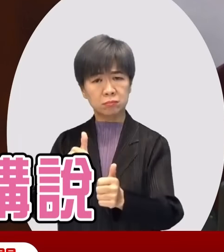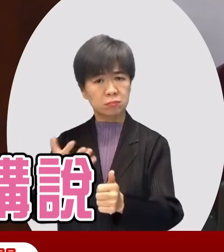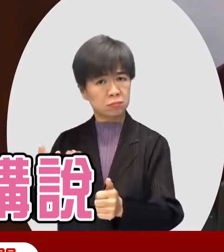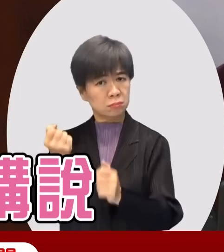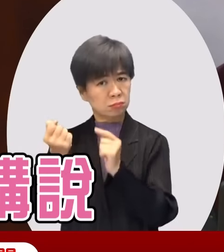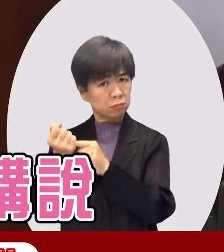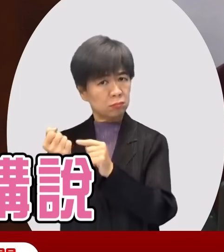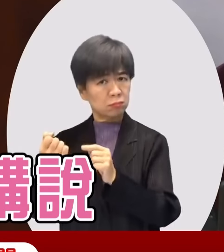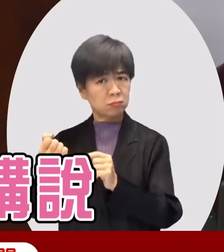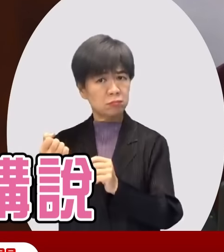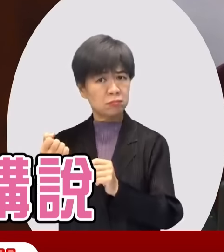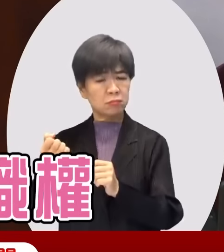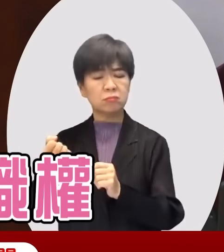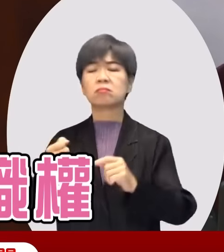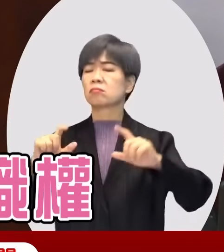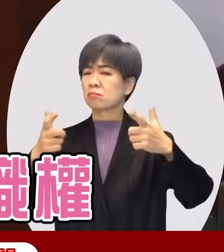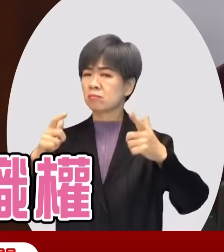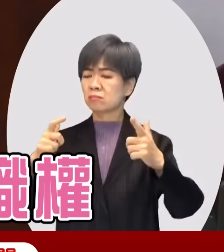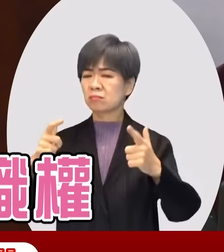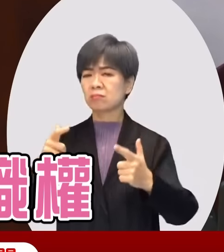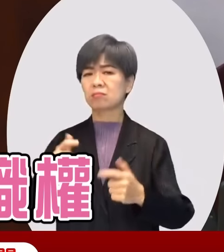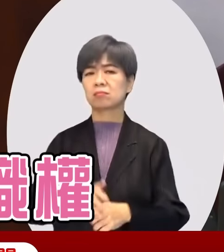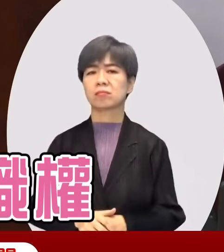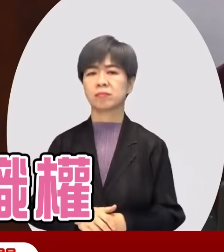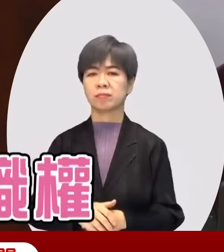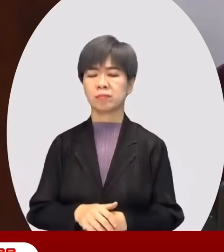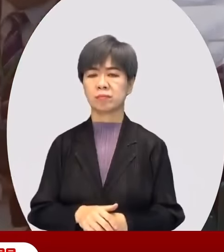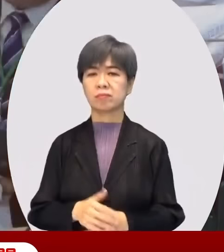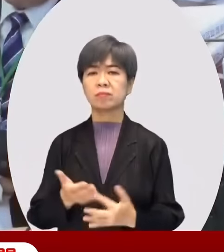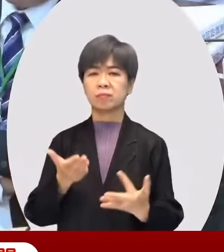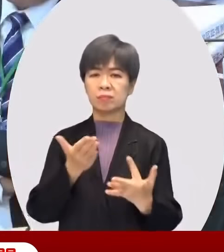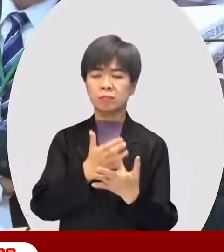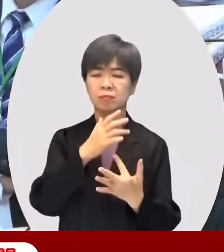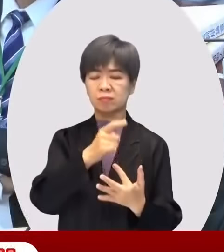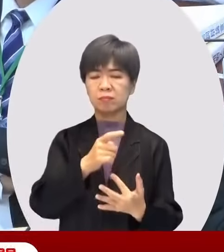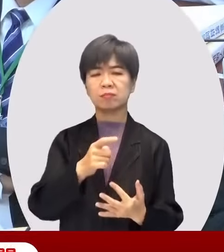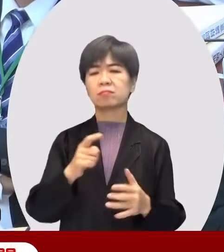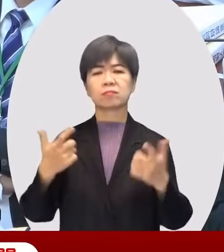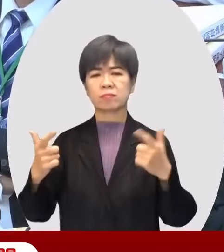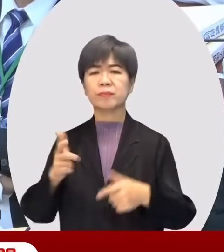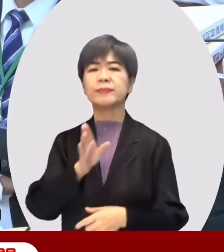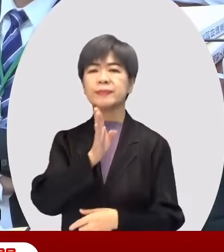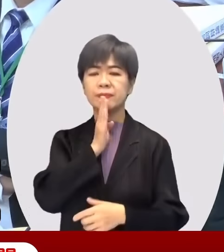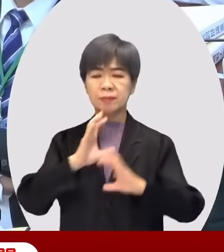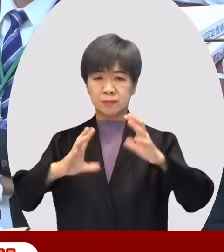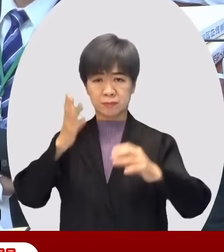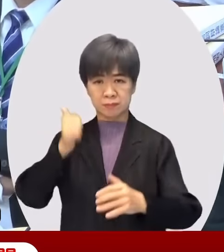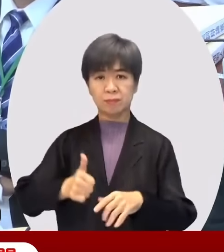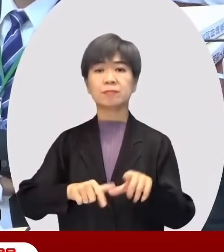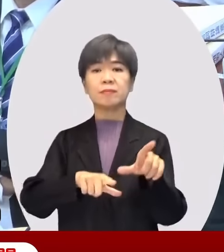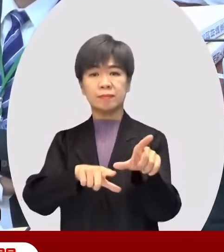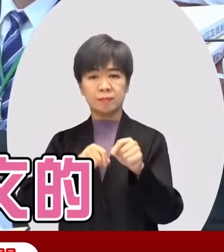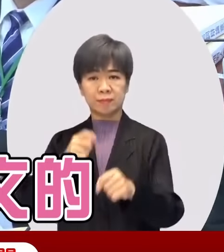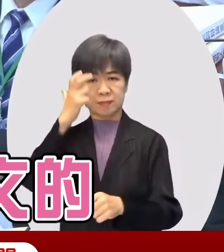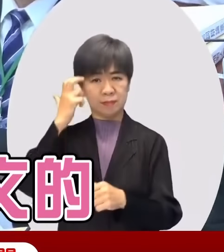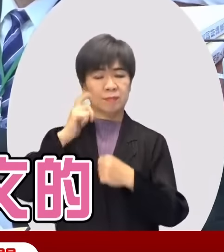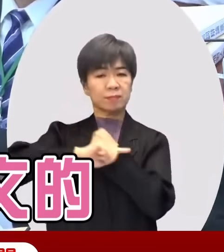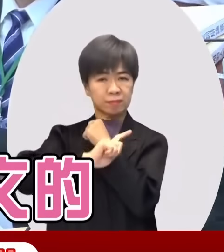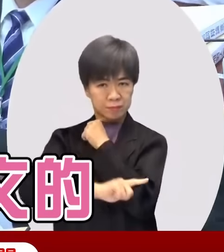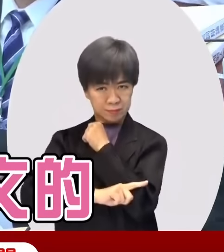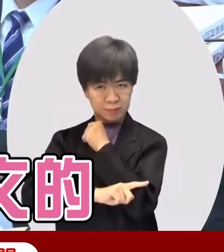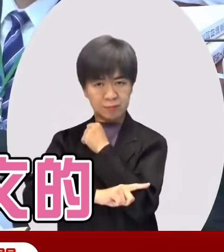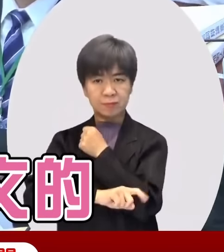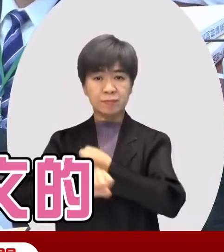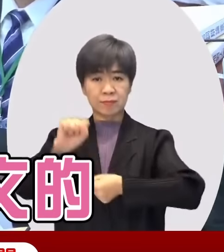不是，我不是讲说总统有行使立法院职权行使法的职权，而是我是说总统是依照宪